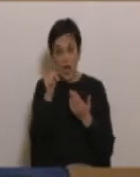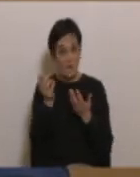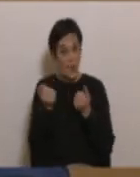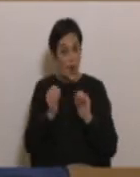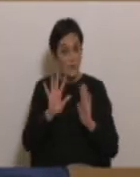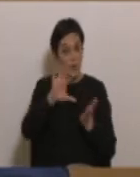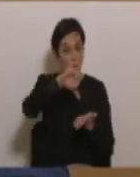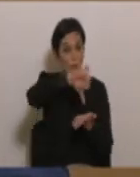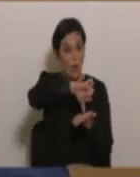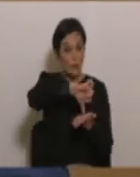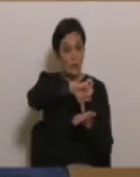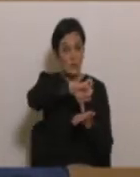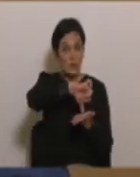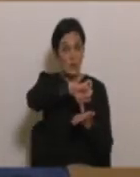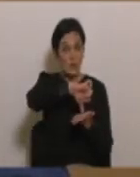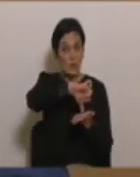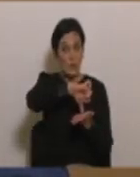მონაწილეობა